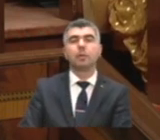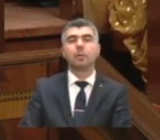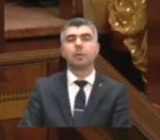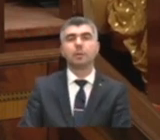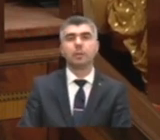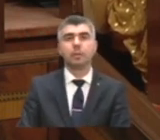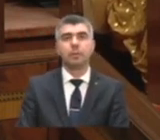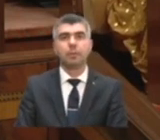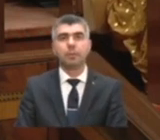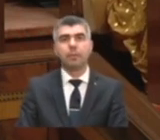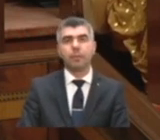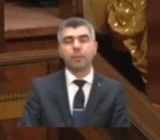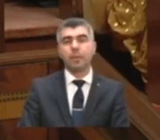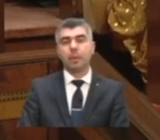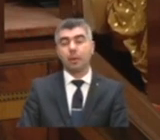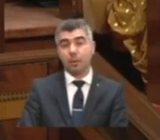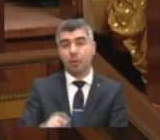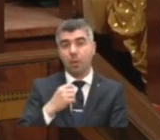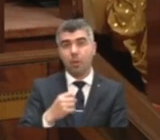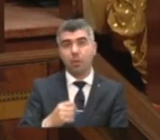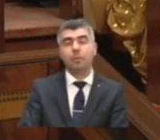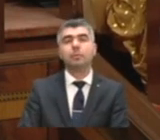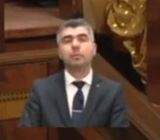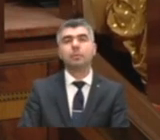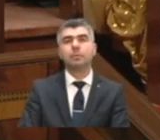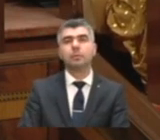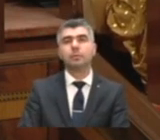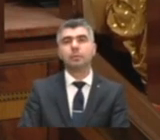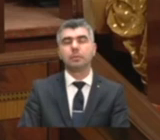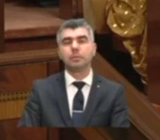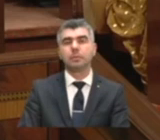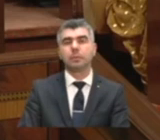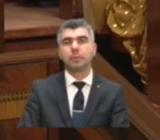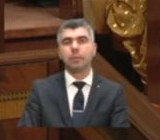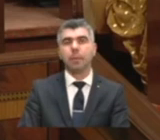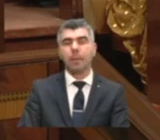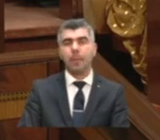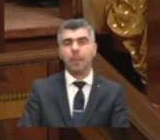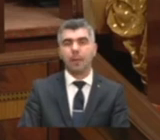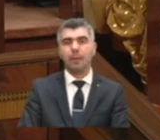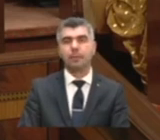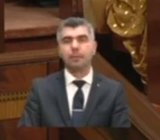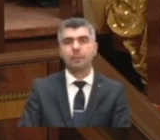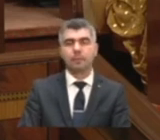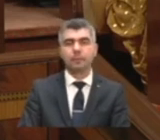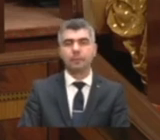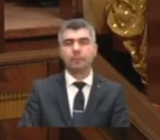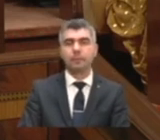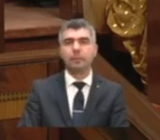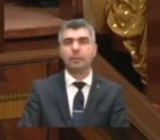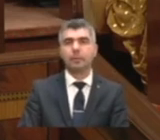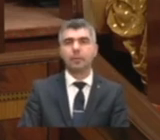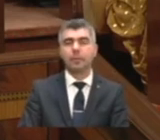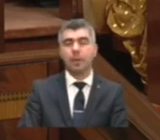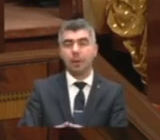اعتدرت وفقان، واللي بقى دائما الطغامة مدن مازيرت اتسودون البهايم، غصها مدن ما تسودون اتسودون البهايم غير